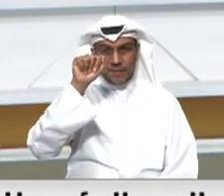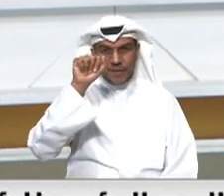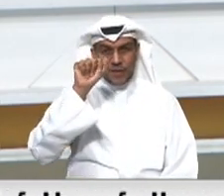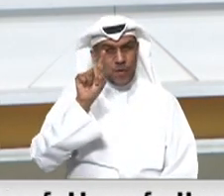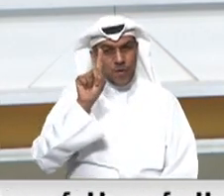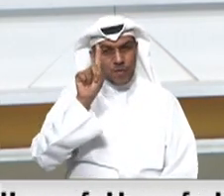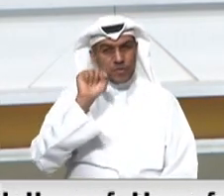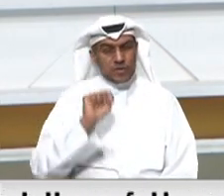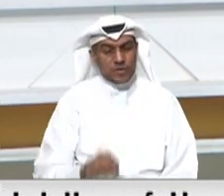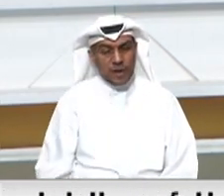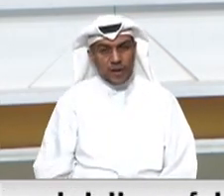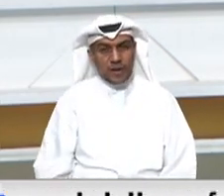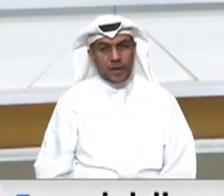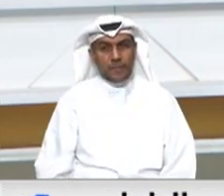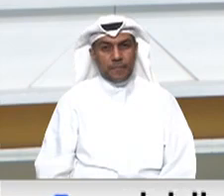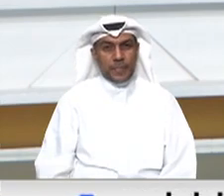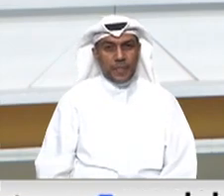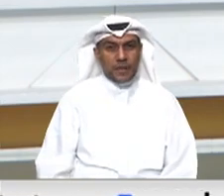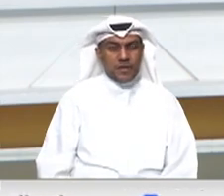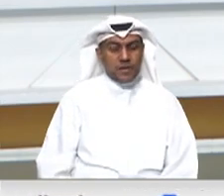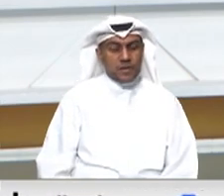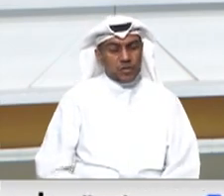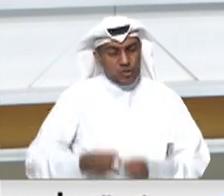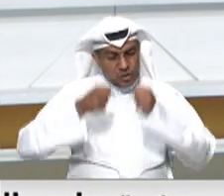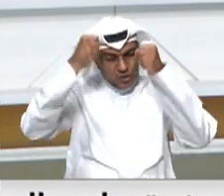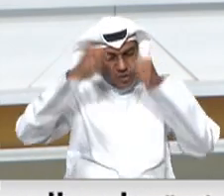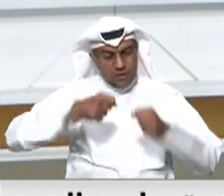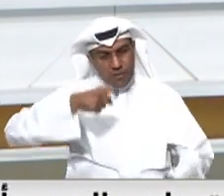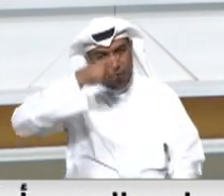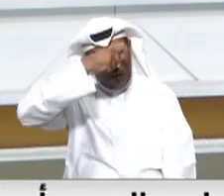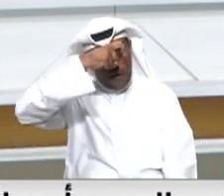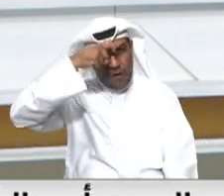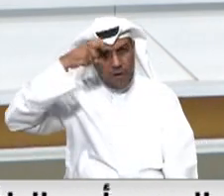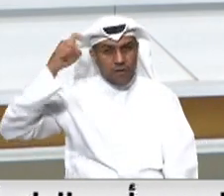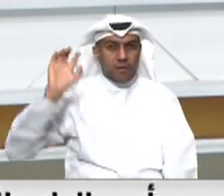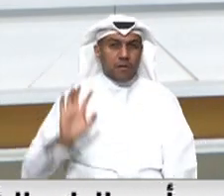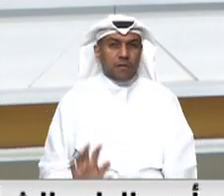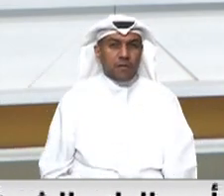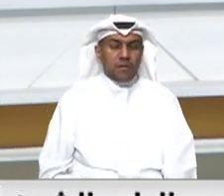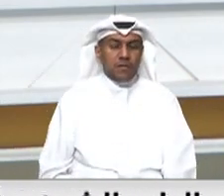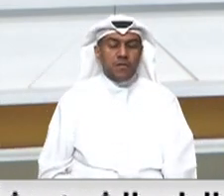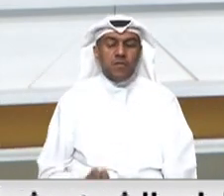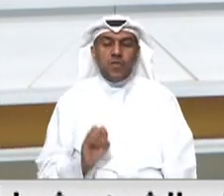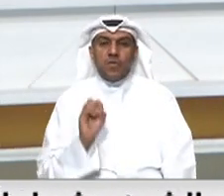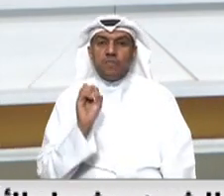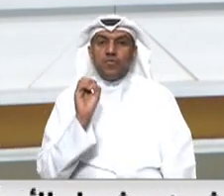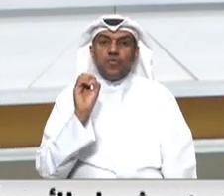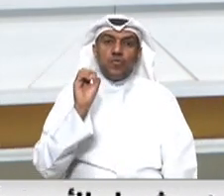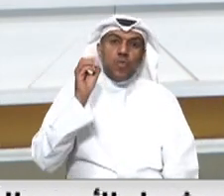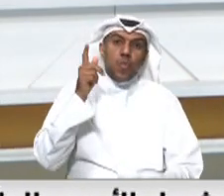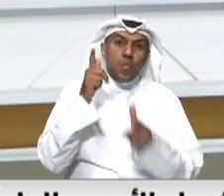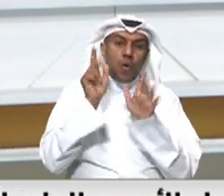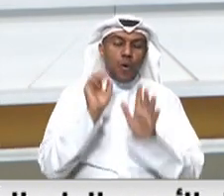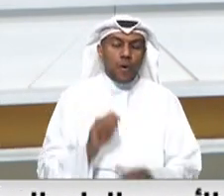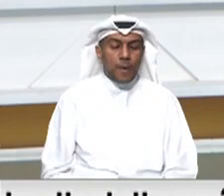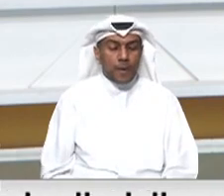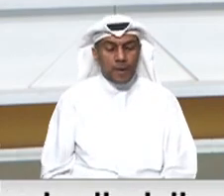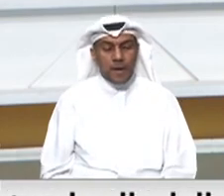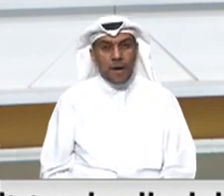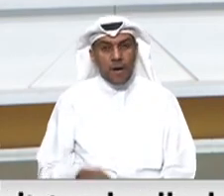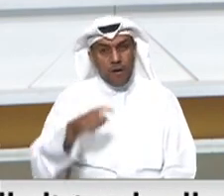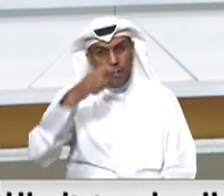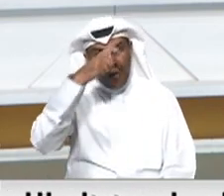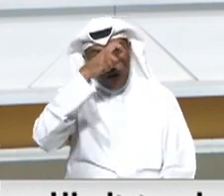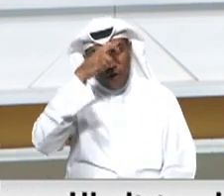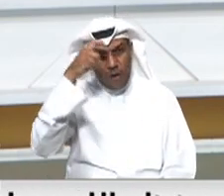أيام القادمة إن شاء الله أجوانا راح تكون شديدة الحرارة خلال فترة النهار، ولكن راح تكون حارة إلى مائل الحرارة